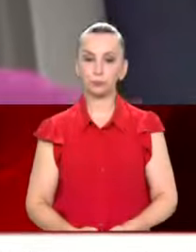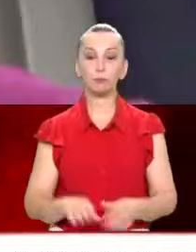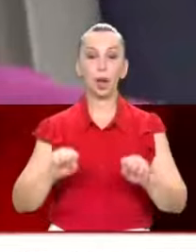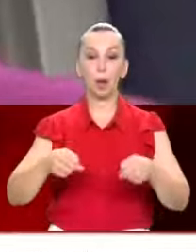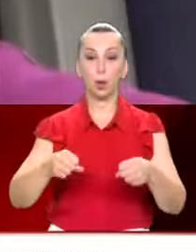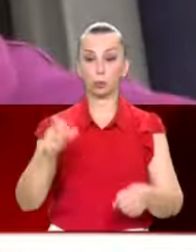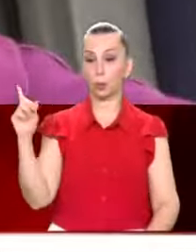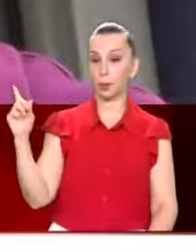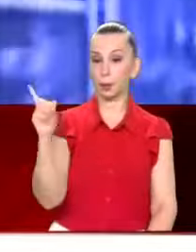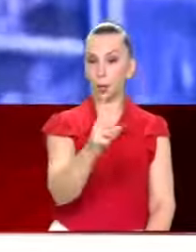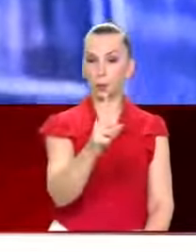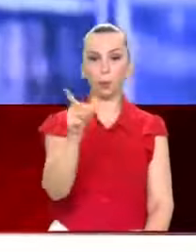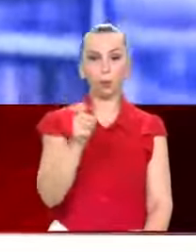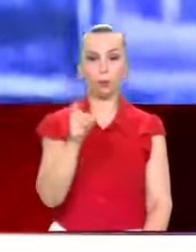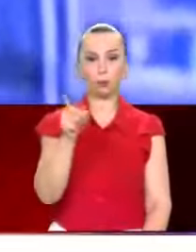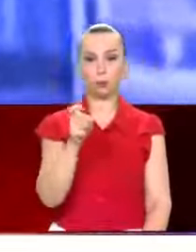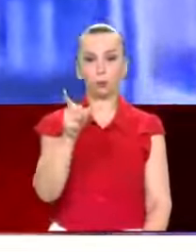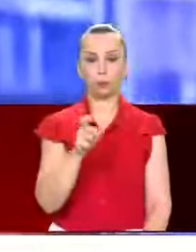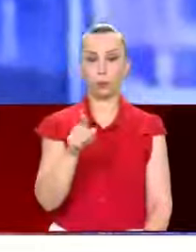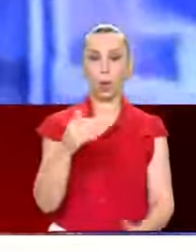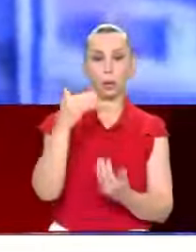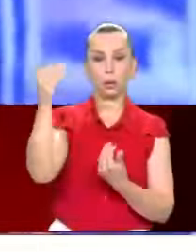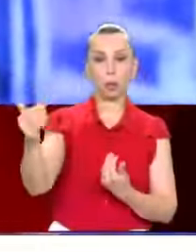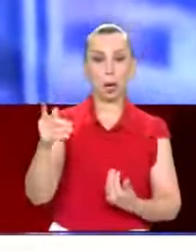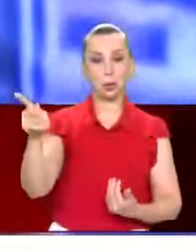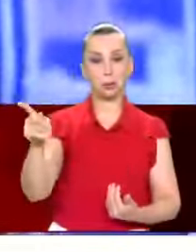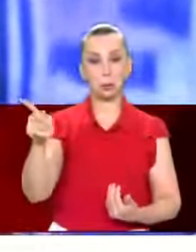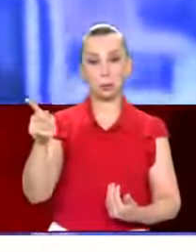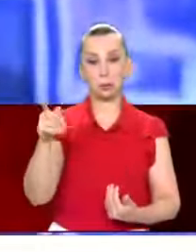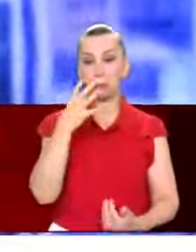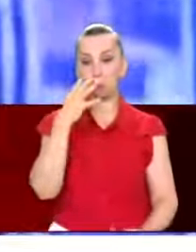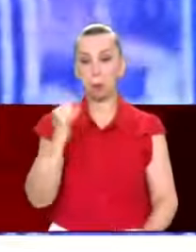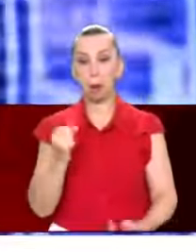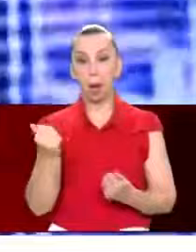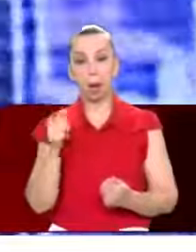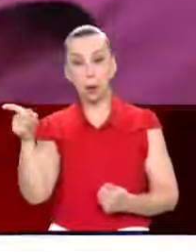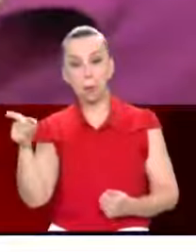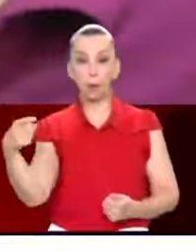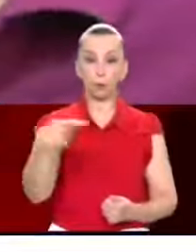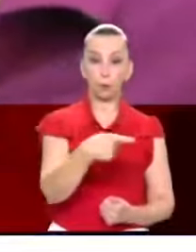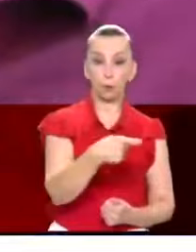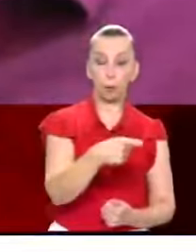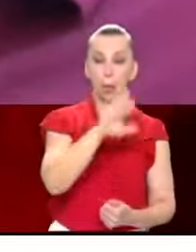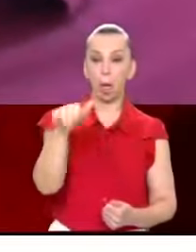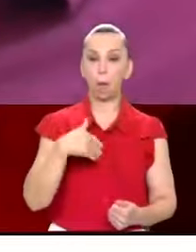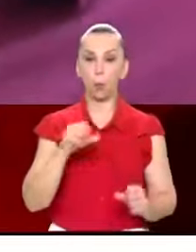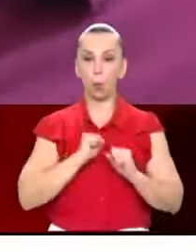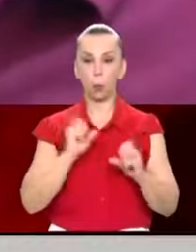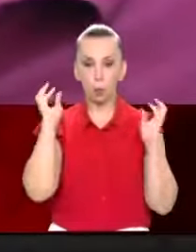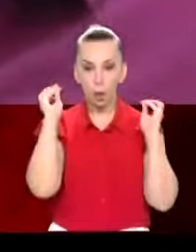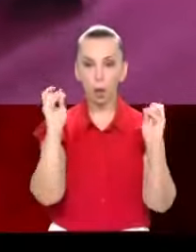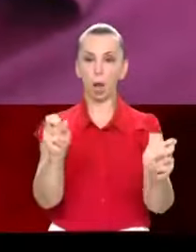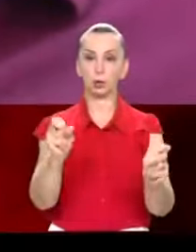Motor buradan geçerken ateş etmeye başladı ama karşı tarafta herhalde bekliyordu. Arabadan da ateş edildi onlara. Hepimiz kaçıştık, ne yapalım